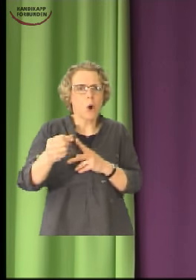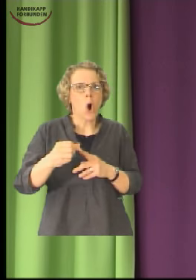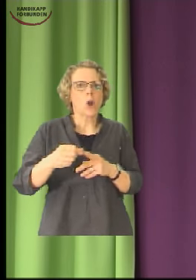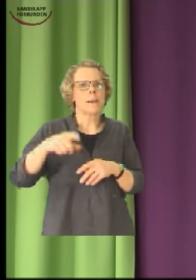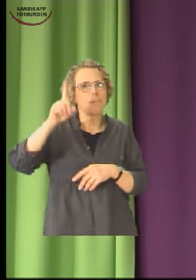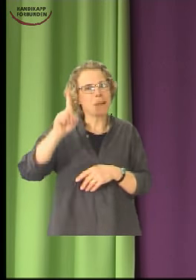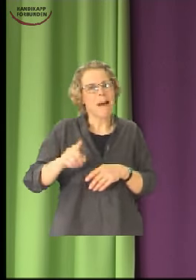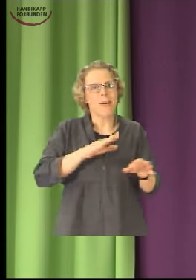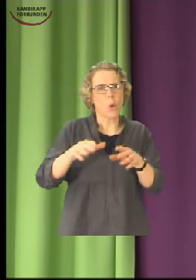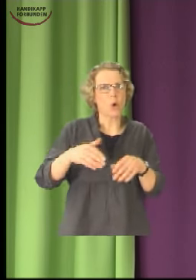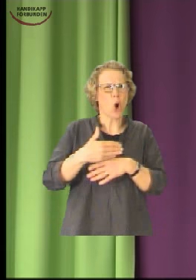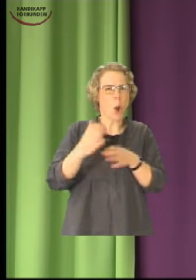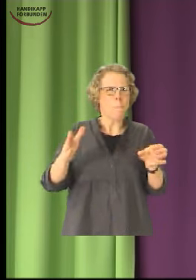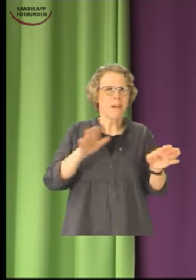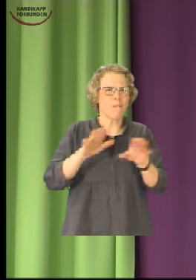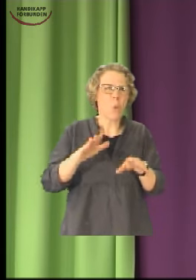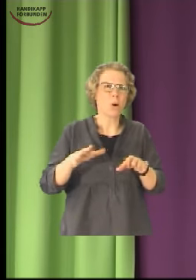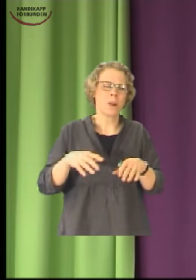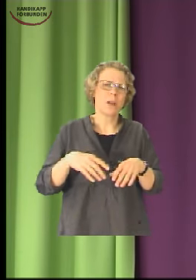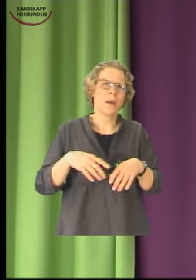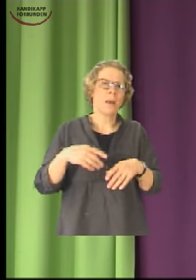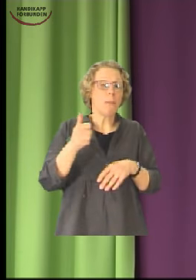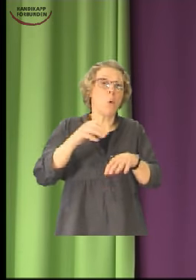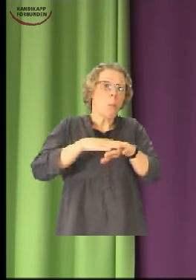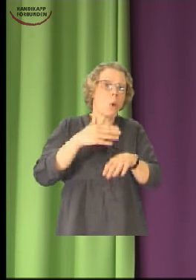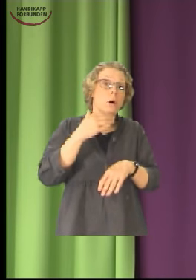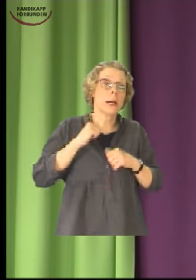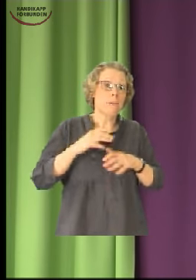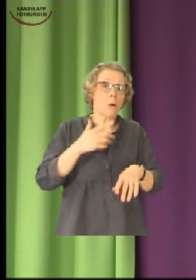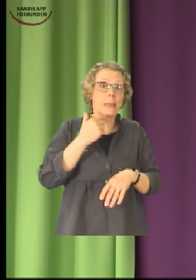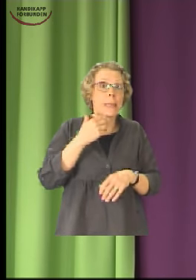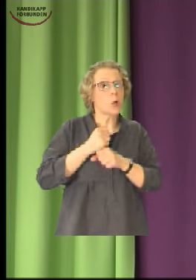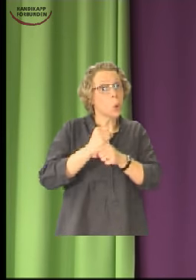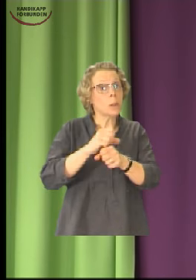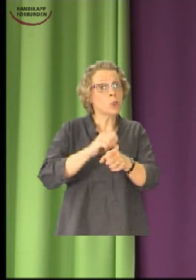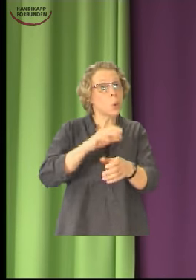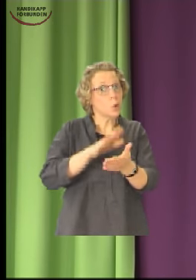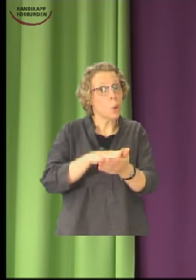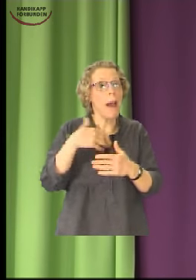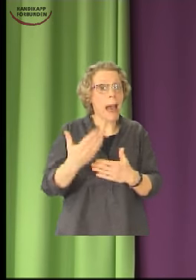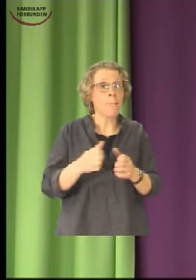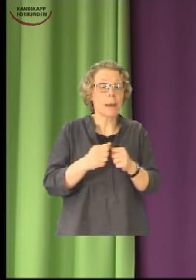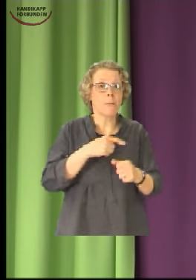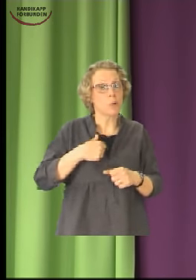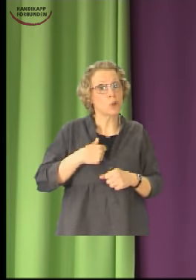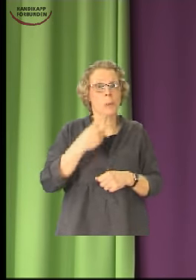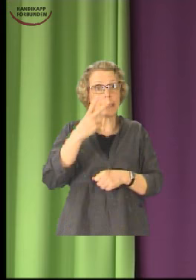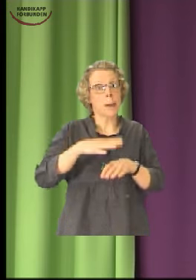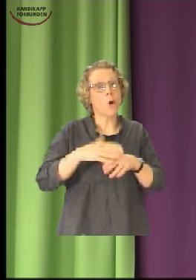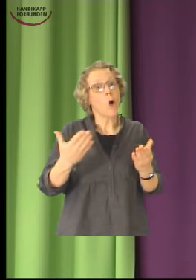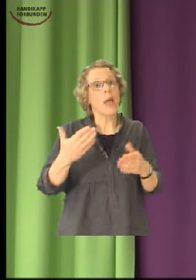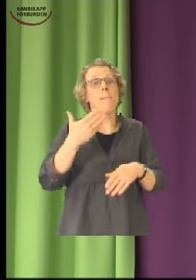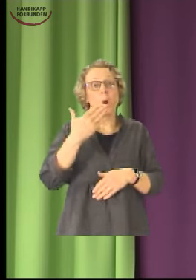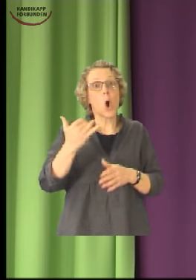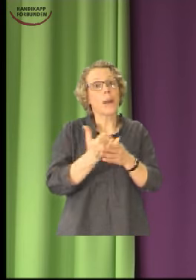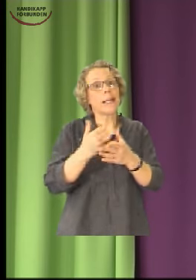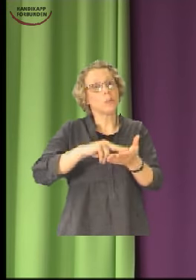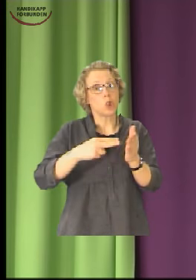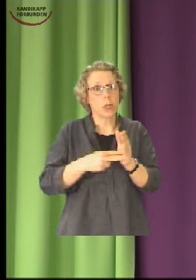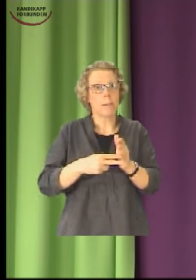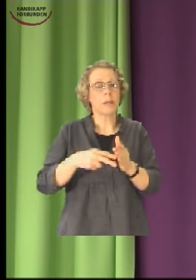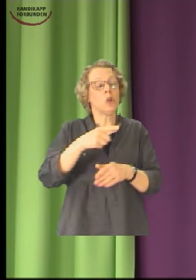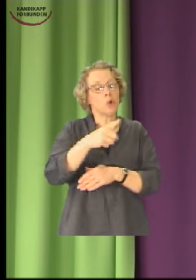behöver ju egna, alltså det beror på vilken kronisk sjukdom det är, men man ska ju värna om det som är bra i systemet som man har. De behöver ju specialkompetens, de